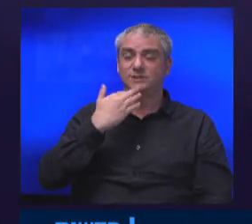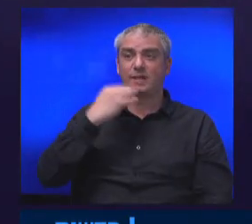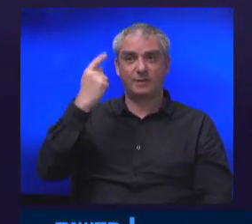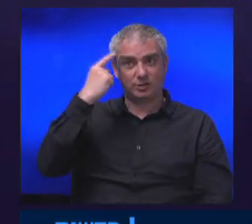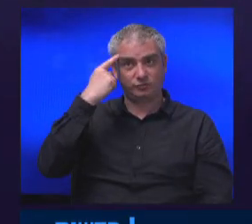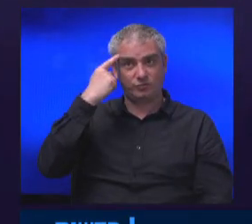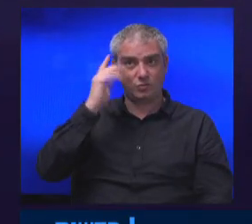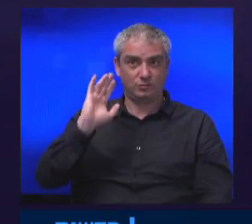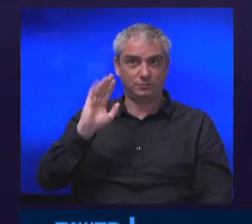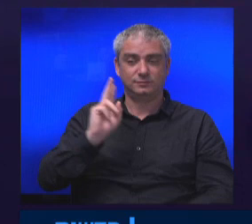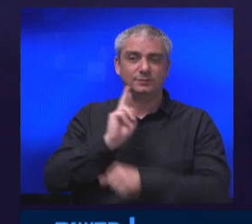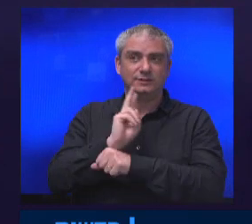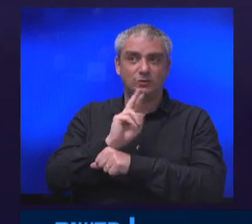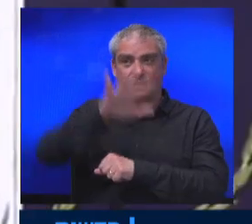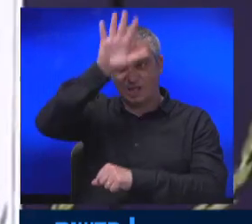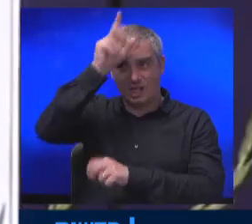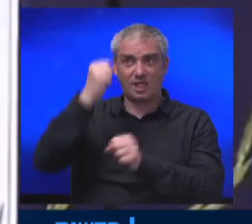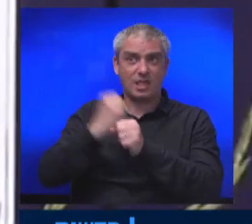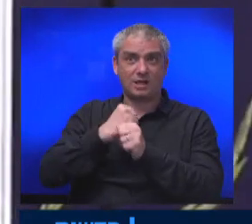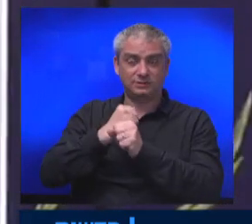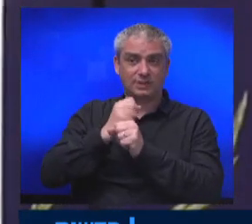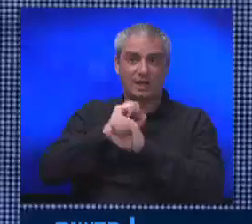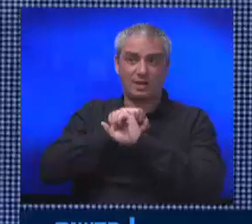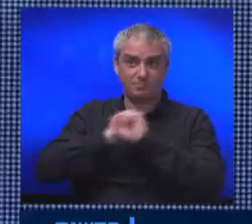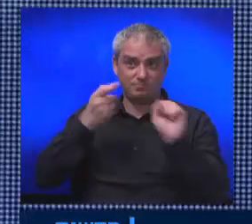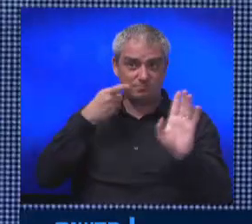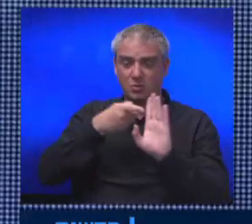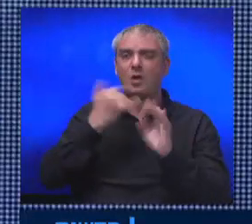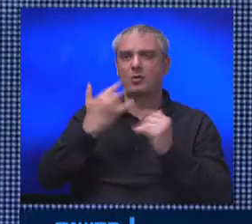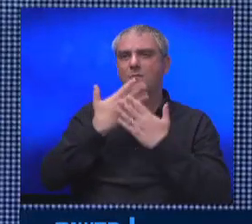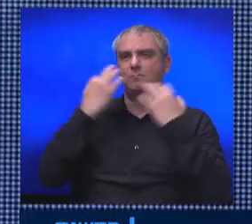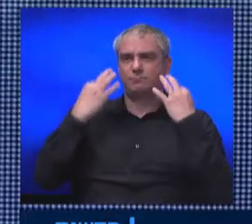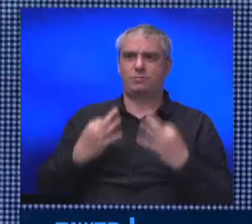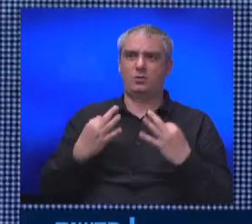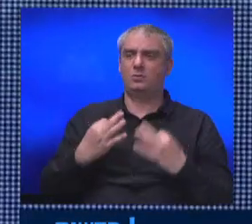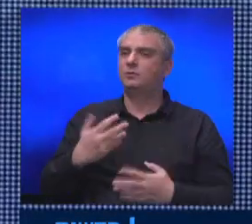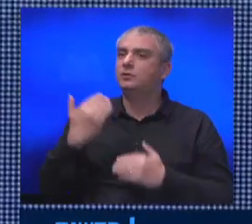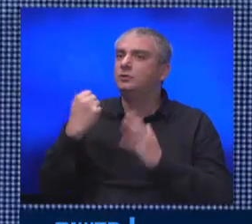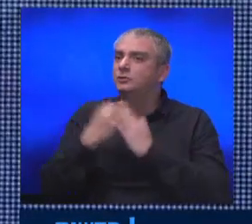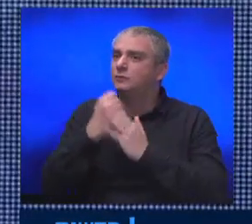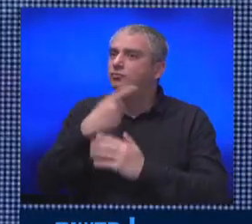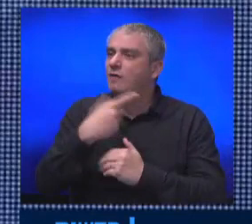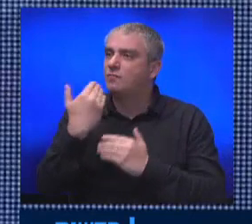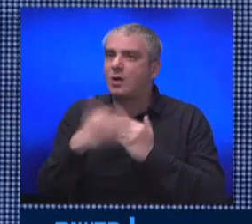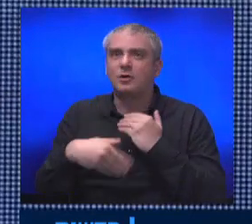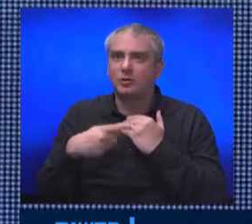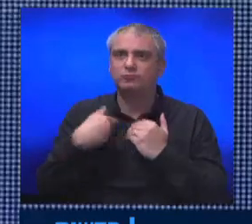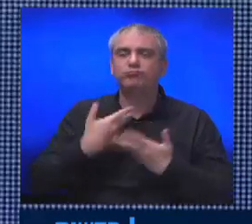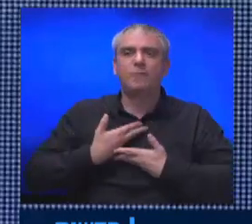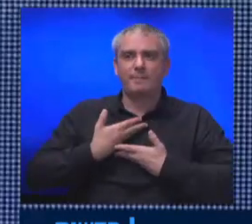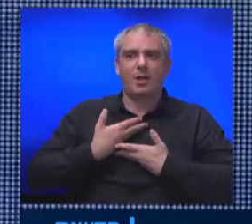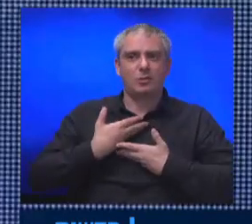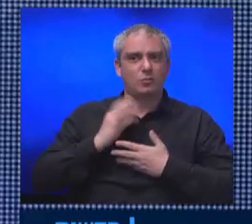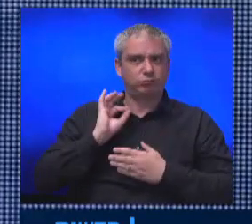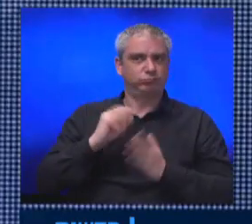בזהירות, שאיראן עומדת מאחורי הפיגוע, היום זה מובן מאליו. בסוף השבוע החולף קיבלנו תזכורת